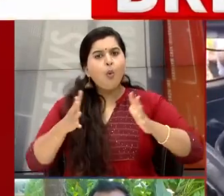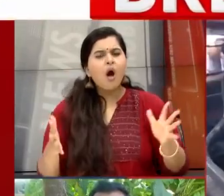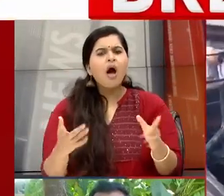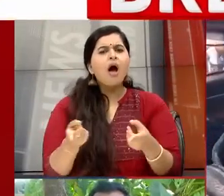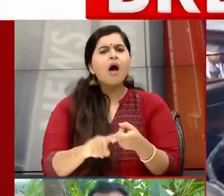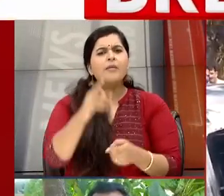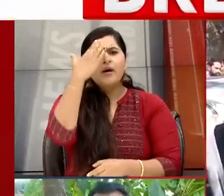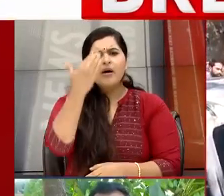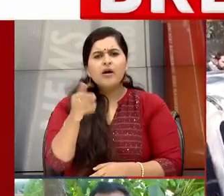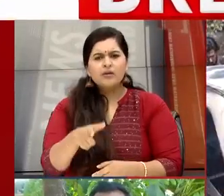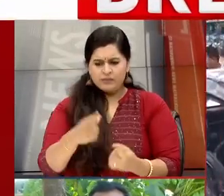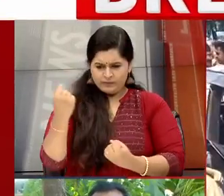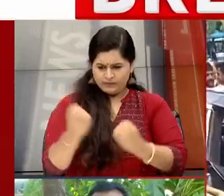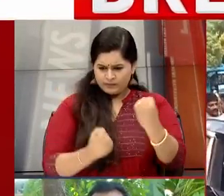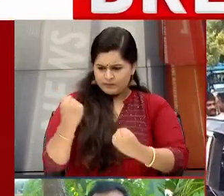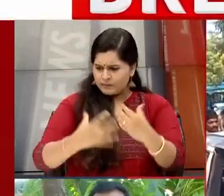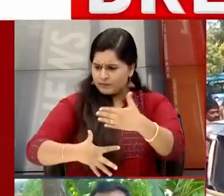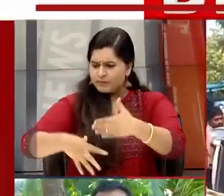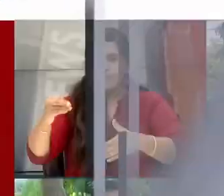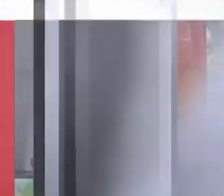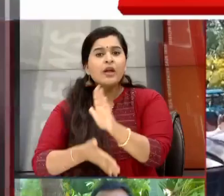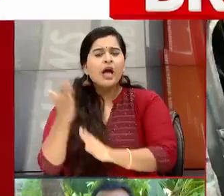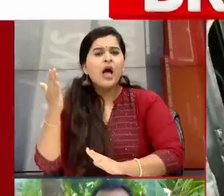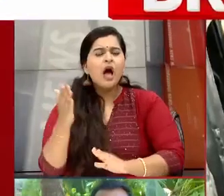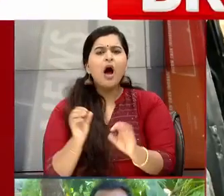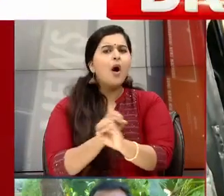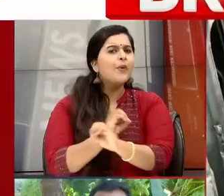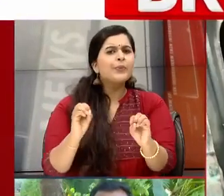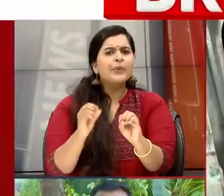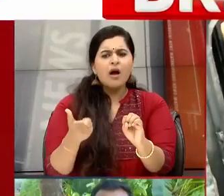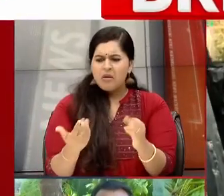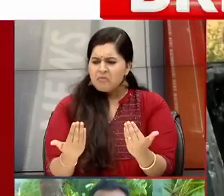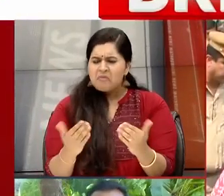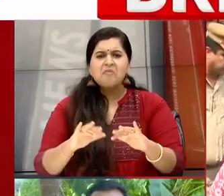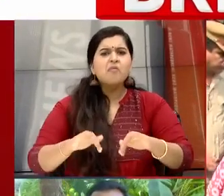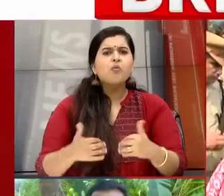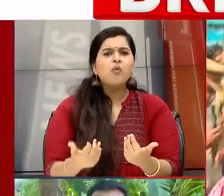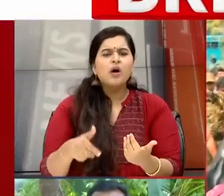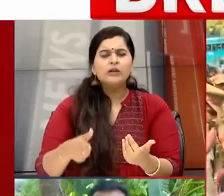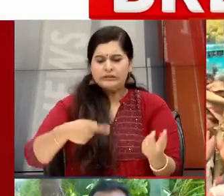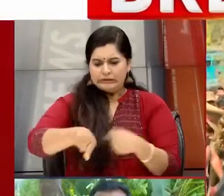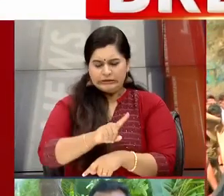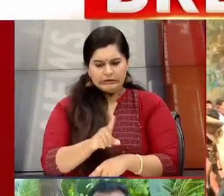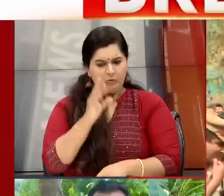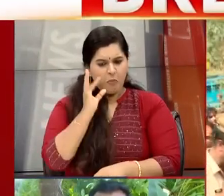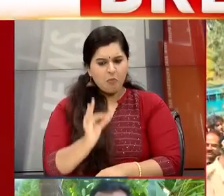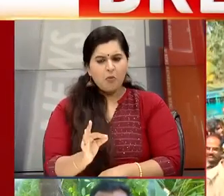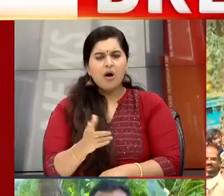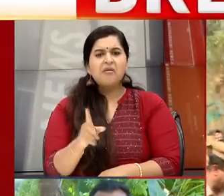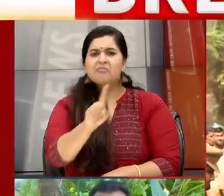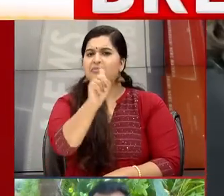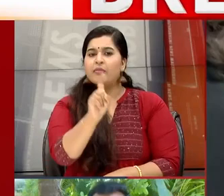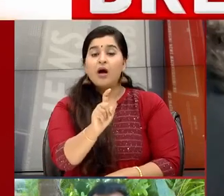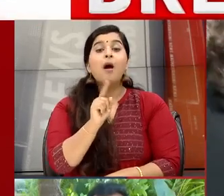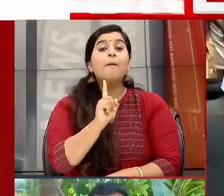ഈ കാറിൽ നിന്നും ഇറങ്ങിപ്പോകാൻ കഴിയാത്തത്ര വിധത്തിൽ അത്ര ശക്തമായ തീപിടുത്തത്തിന് കാരണം എന്താണ് എന്നതായിരുന്നു പ്രധാനപ്പെട്ട ചോദ്യം. അതിൽ തീപിടുത്തത്തിന്